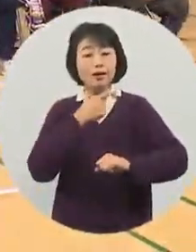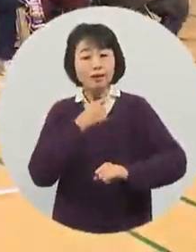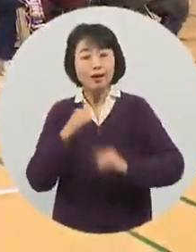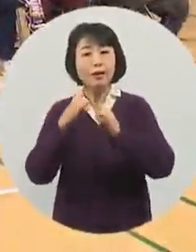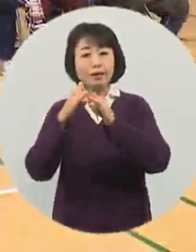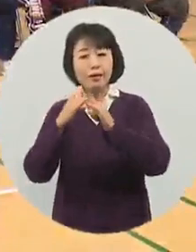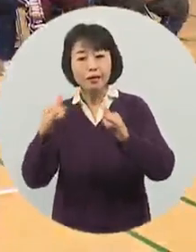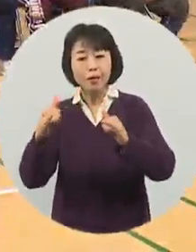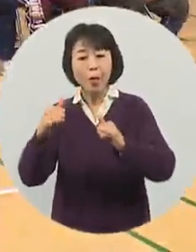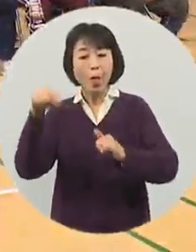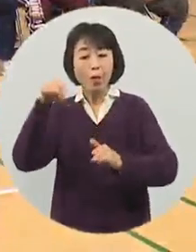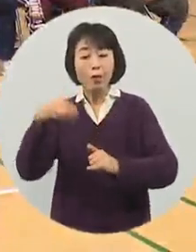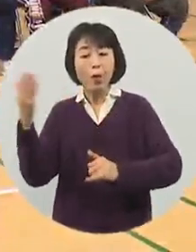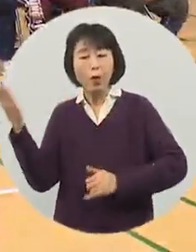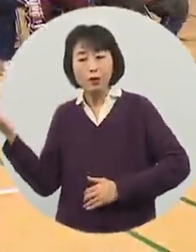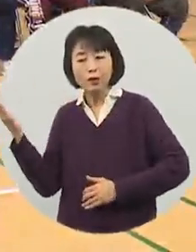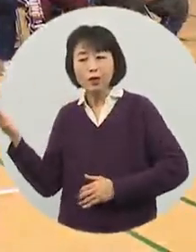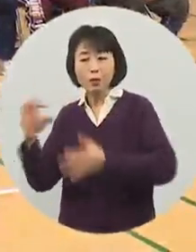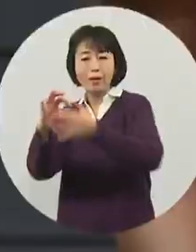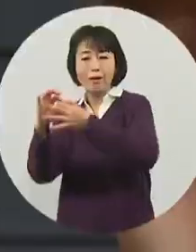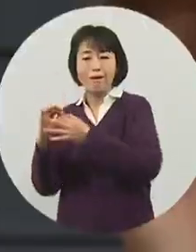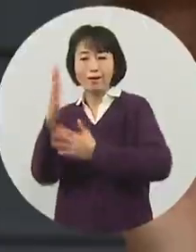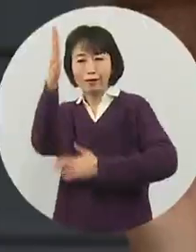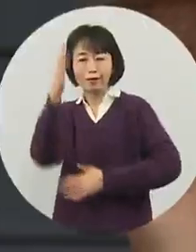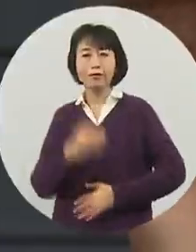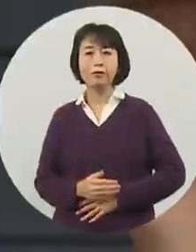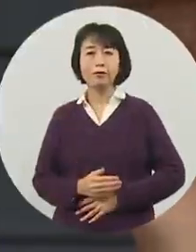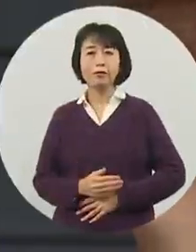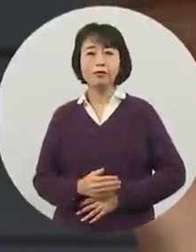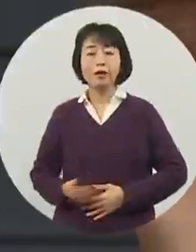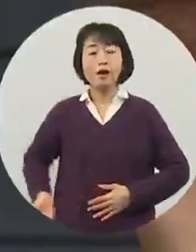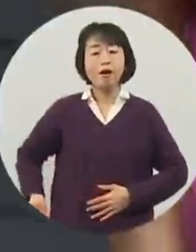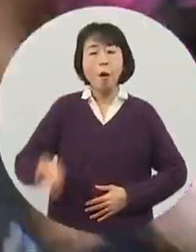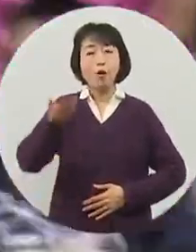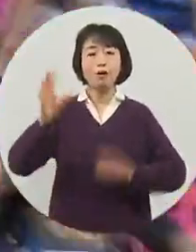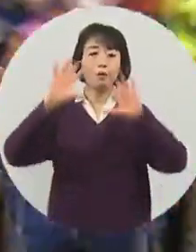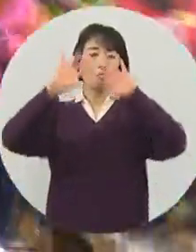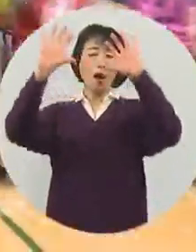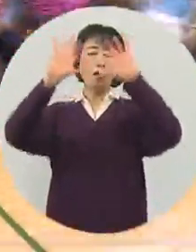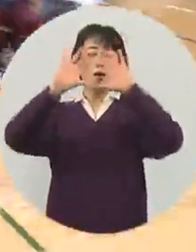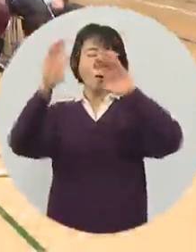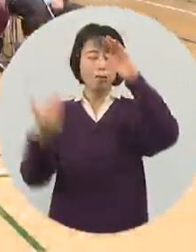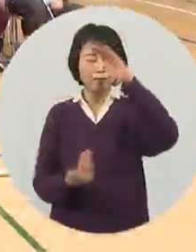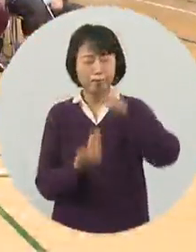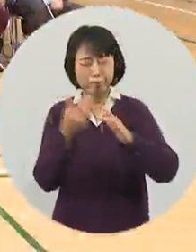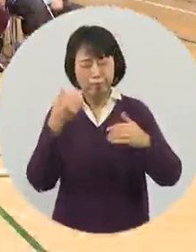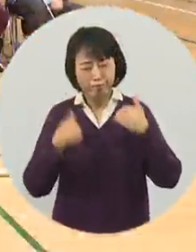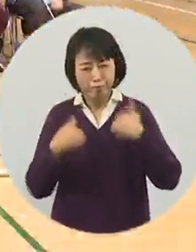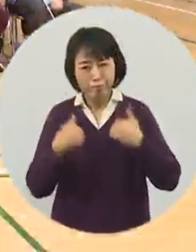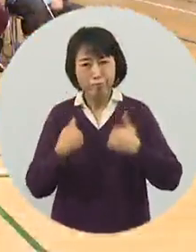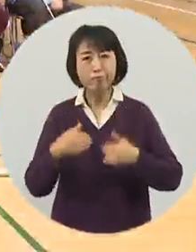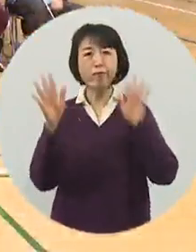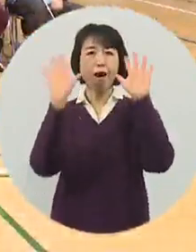方はぜひこちらまでご連絡ください。 ローリングバレーボール 再 最高。